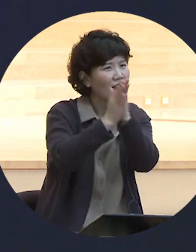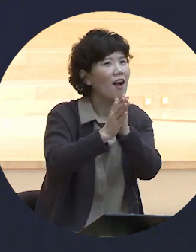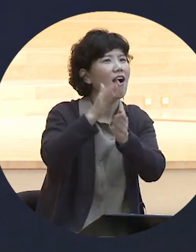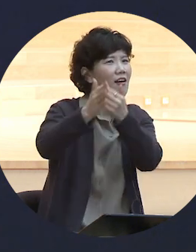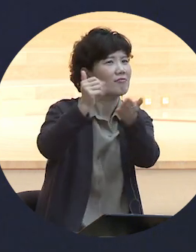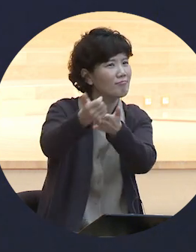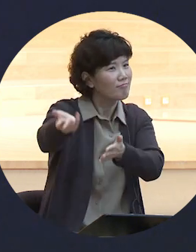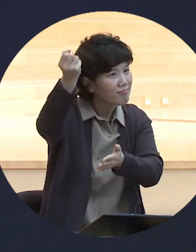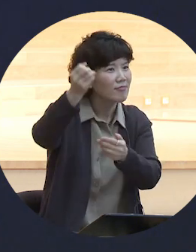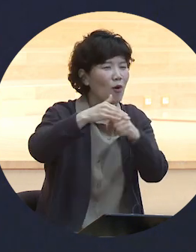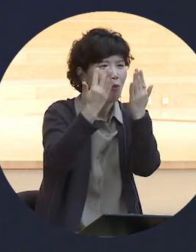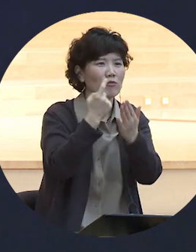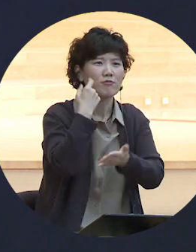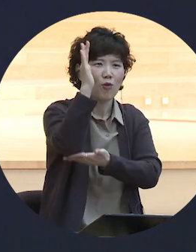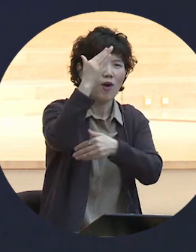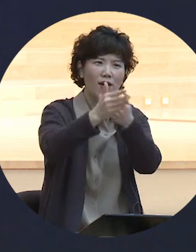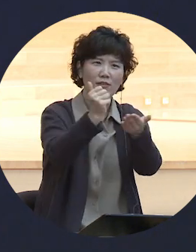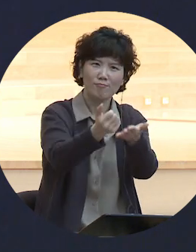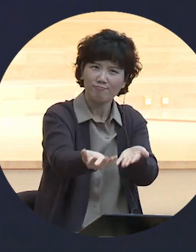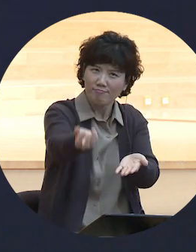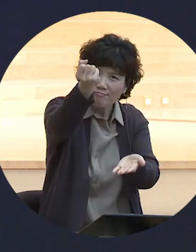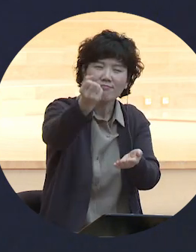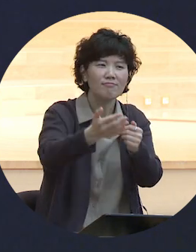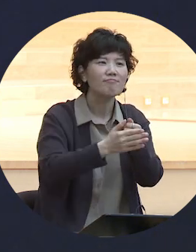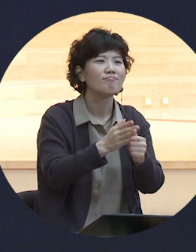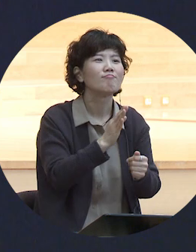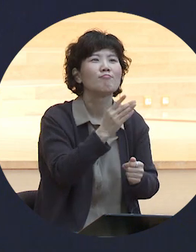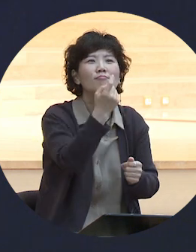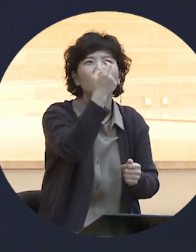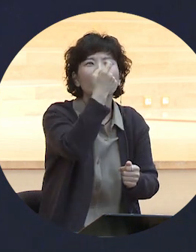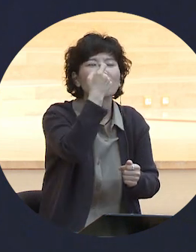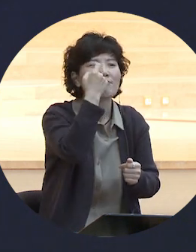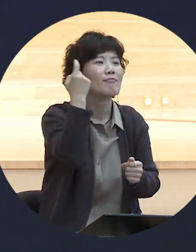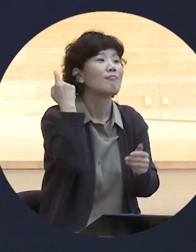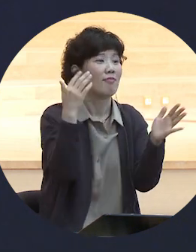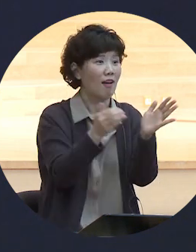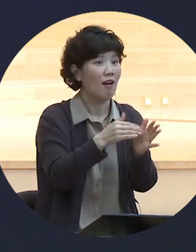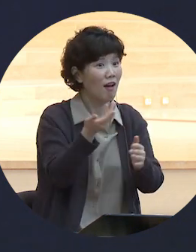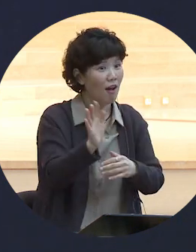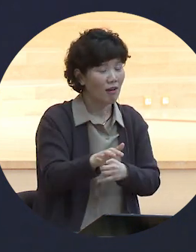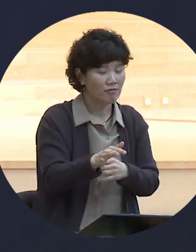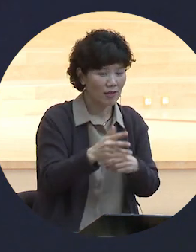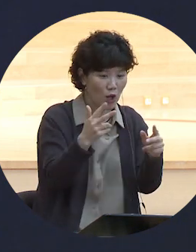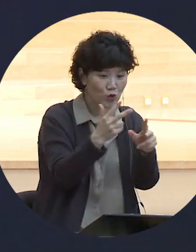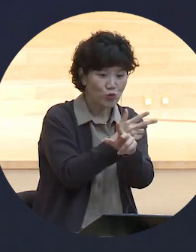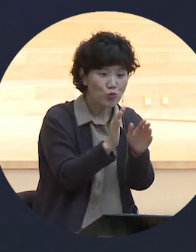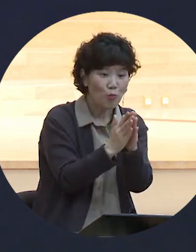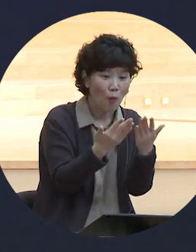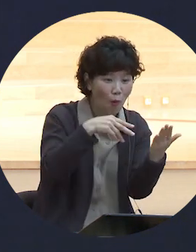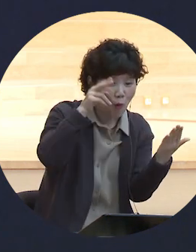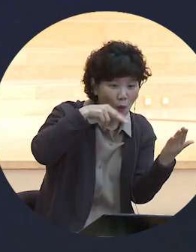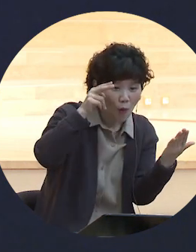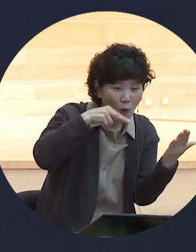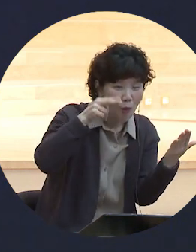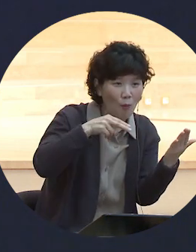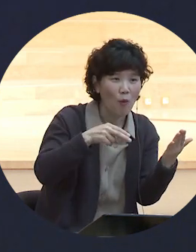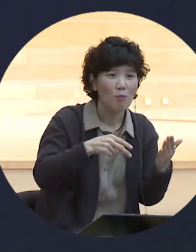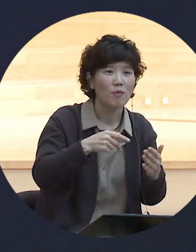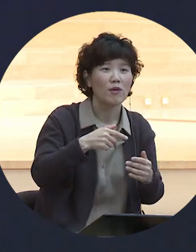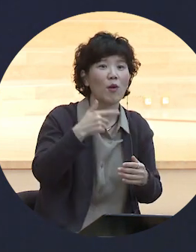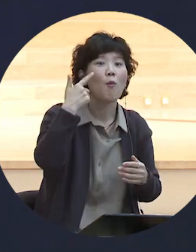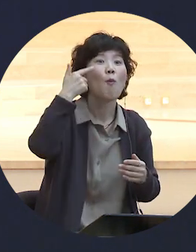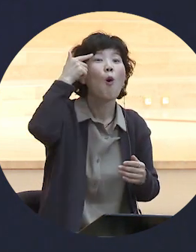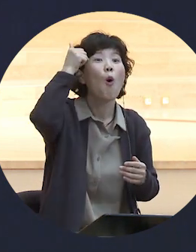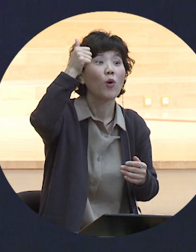영광도 하나님만 받으셔야 한다고 듣고 배웠다. 그런데 먼 교회 주보 등을 보면 담임 목사